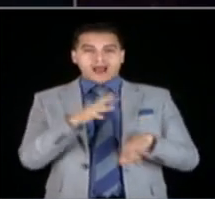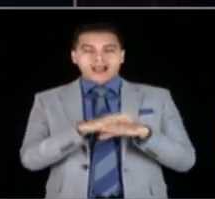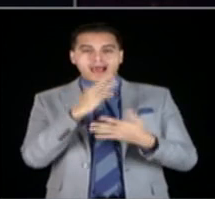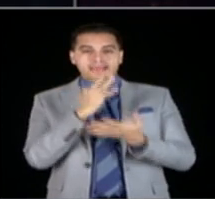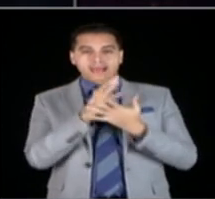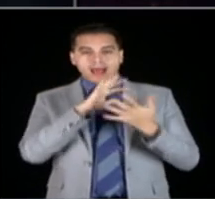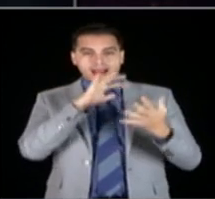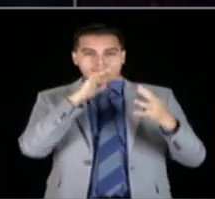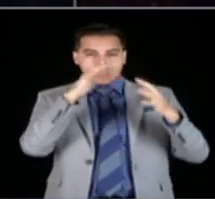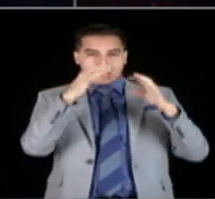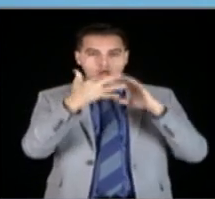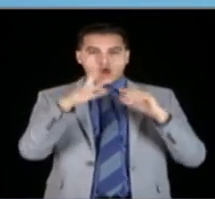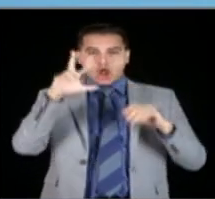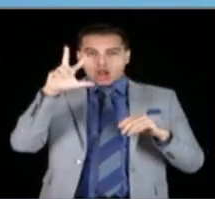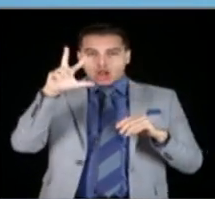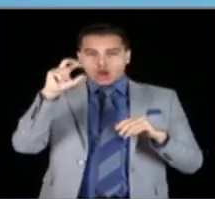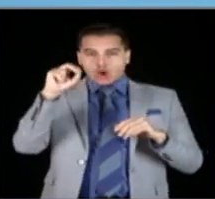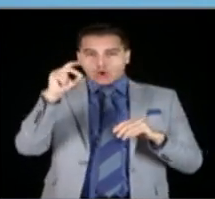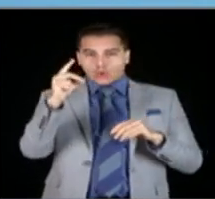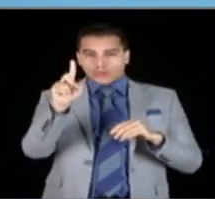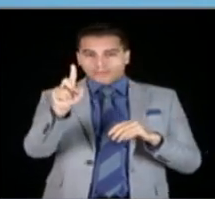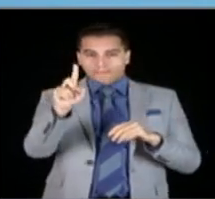بدايات القرن العشرين؟